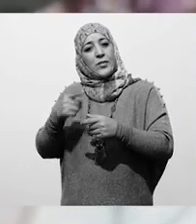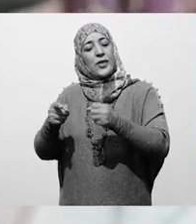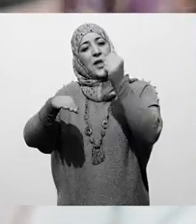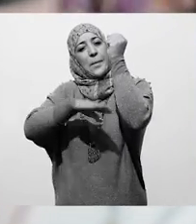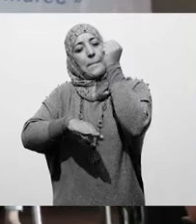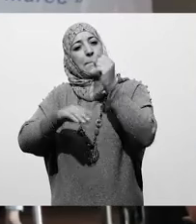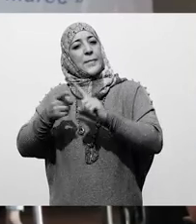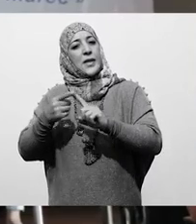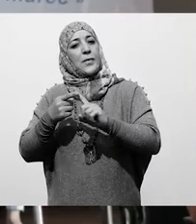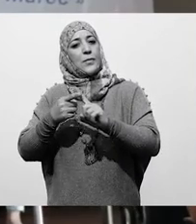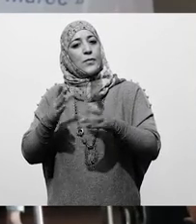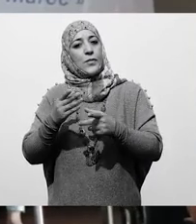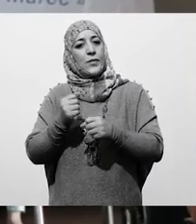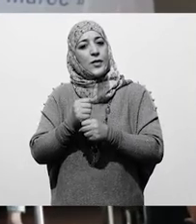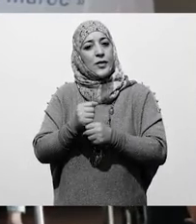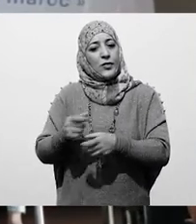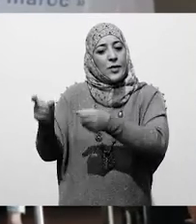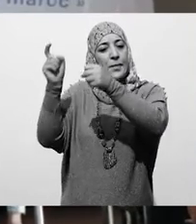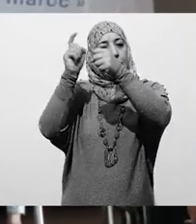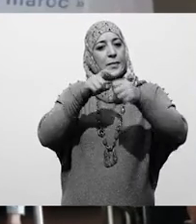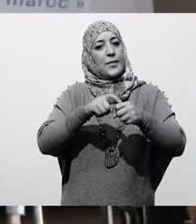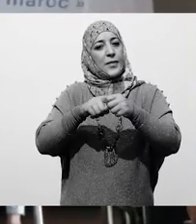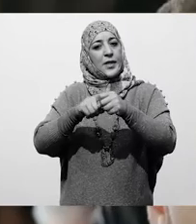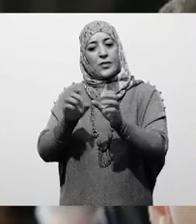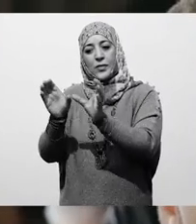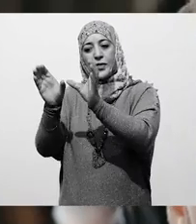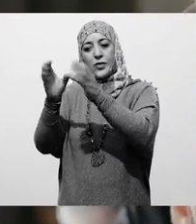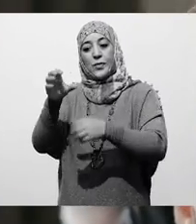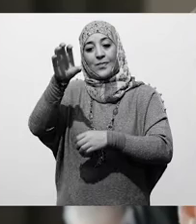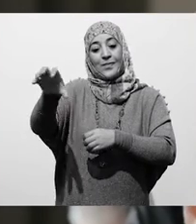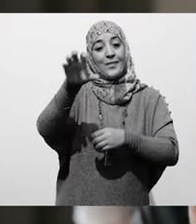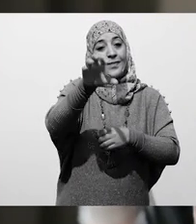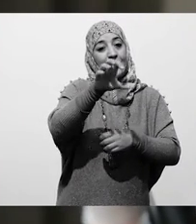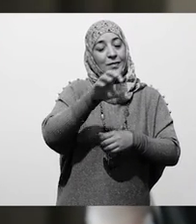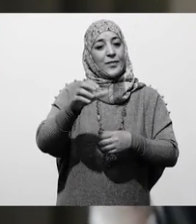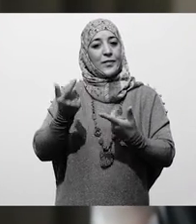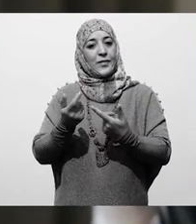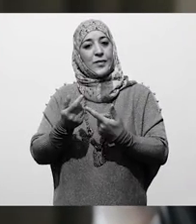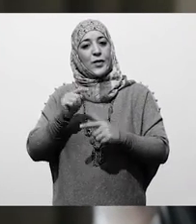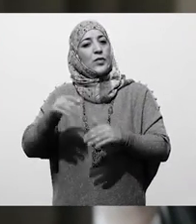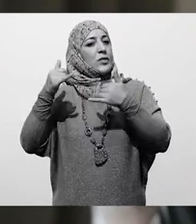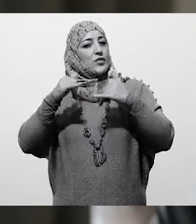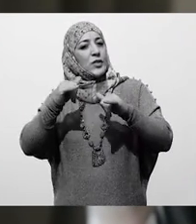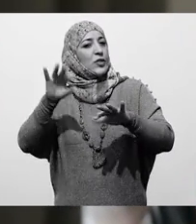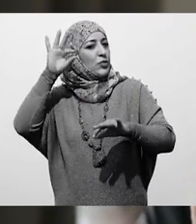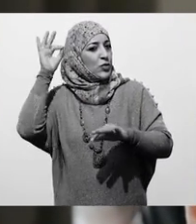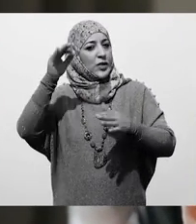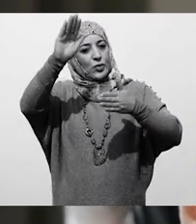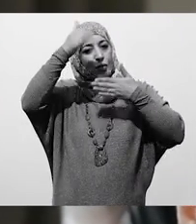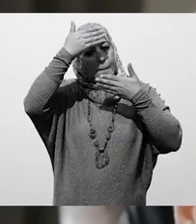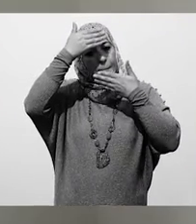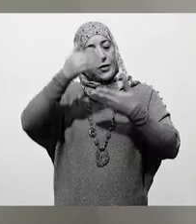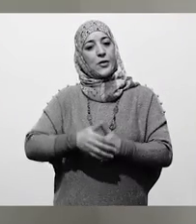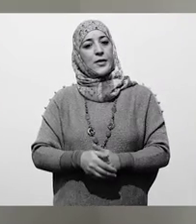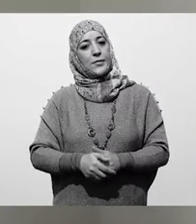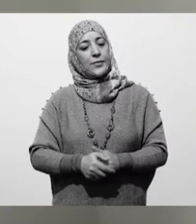vaste, mais qui repose surtout sur la collaboration, la participation d'équipes locales en